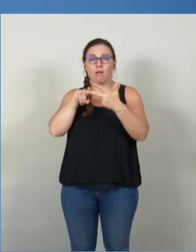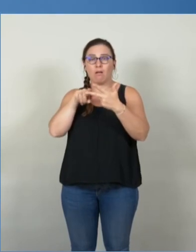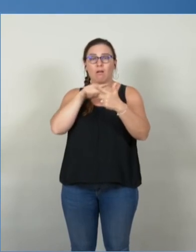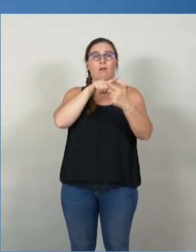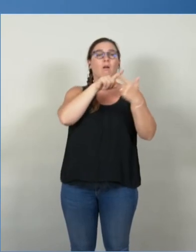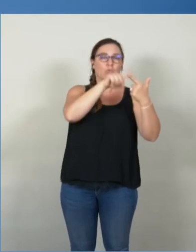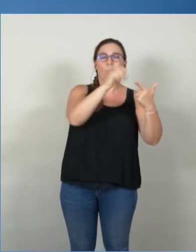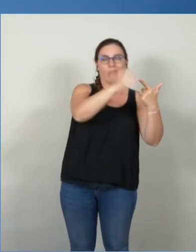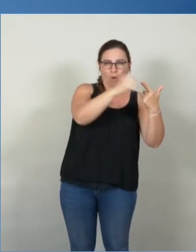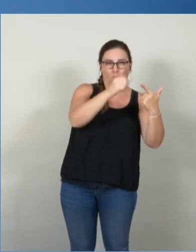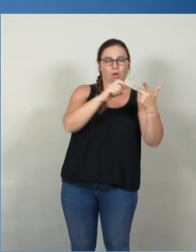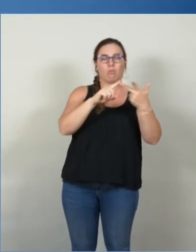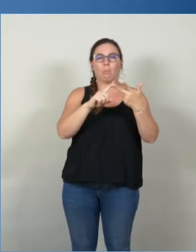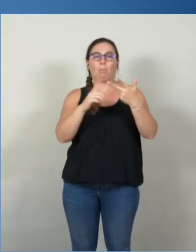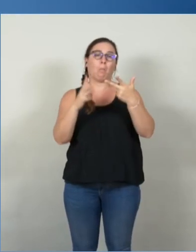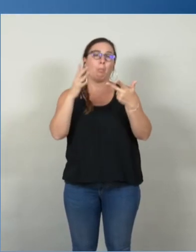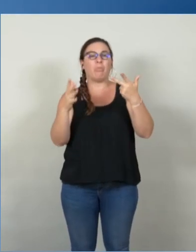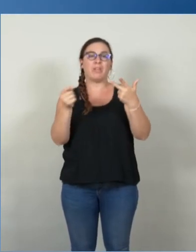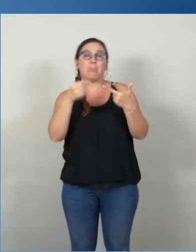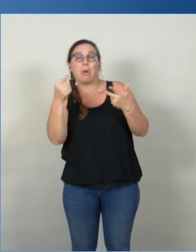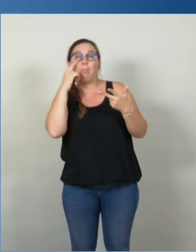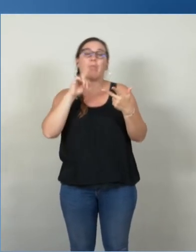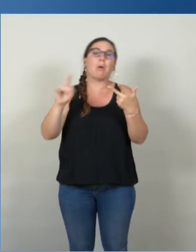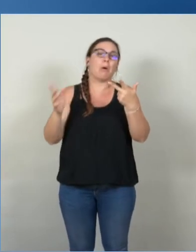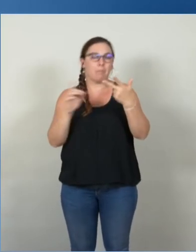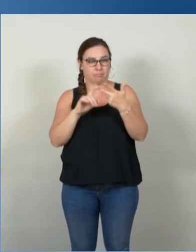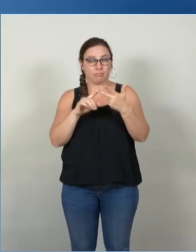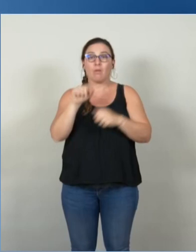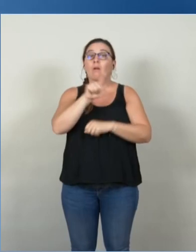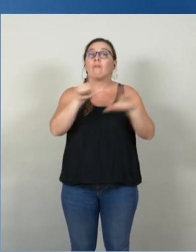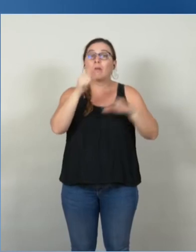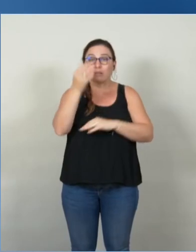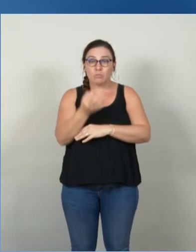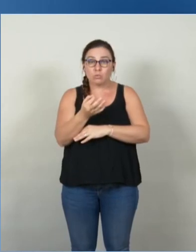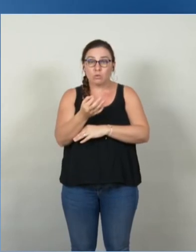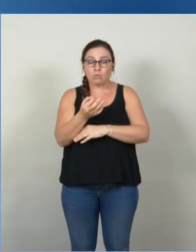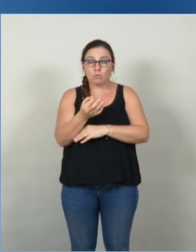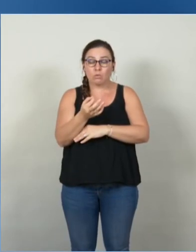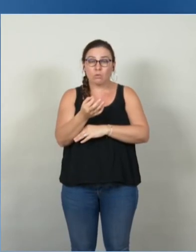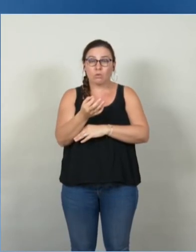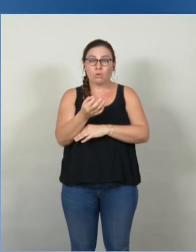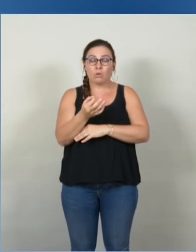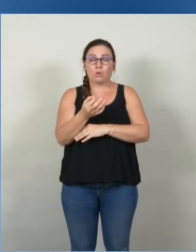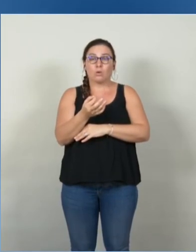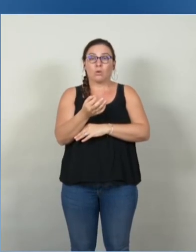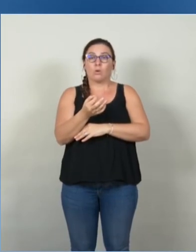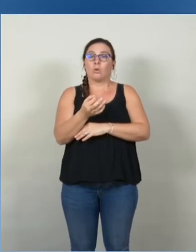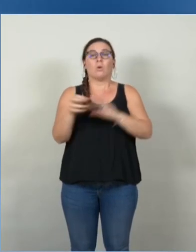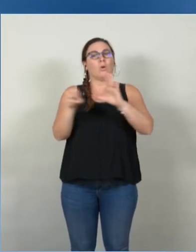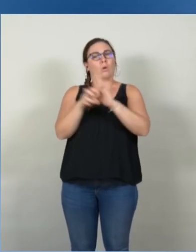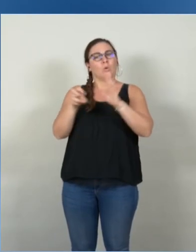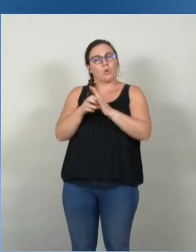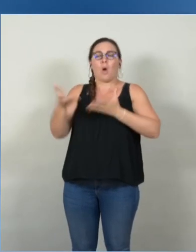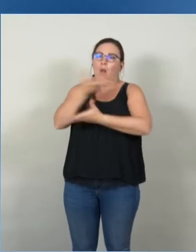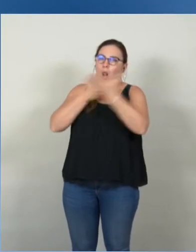pour éventuellement critique 27% donc parle de Grenoble avec la